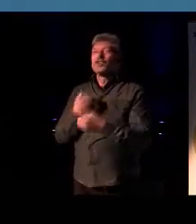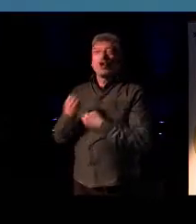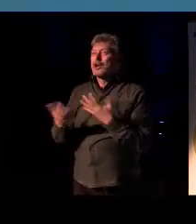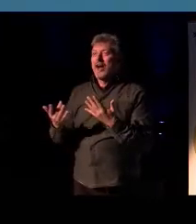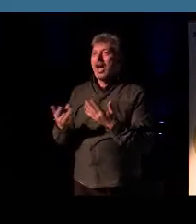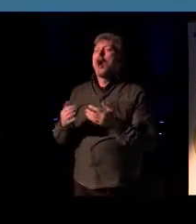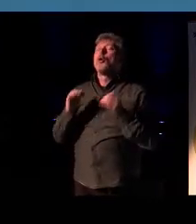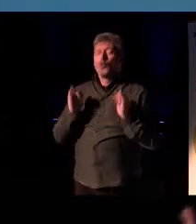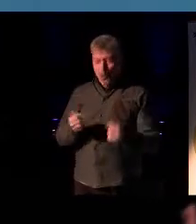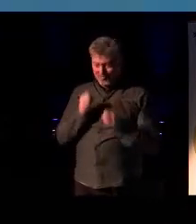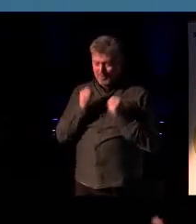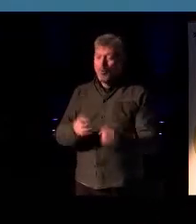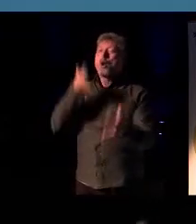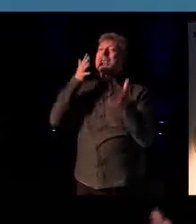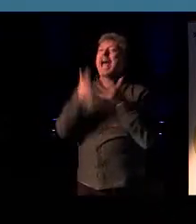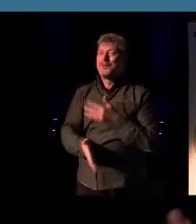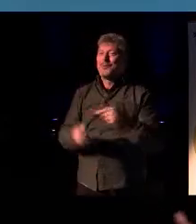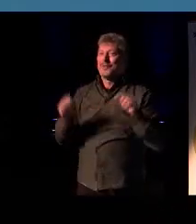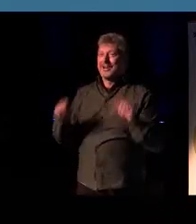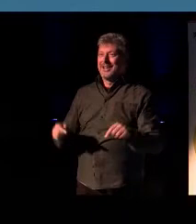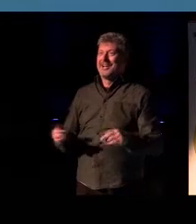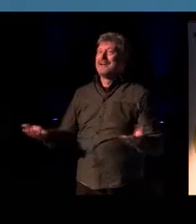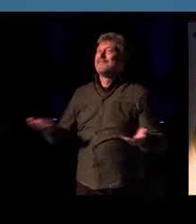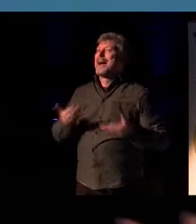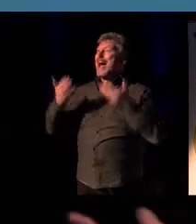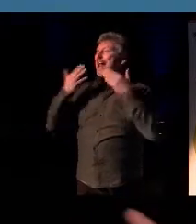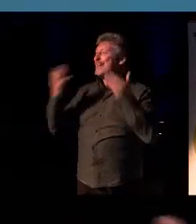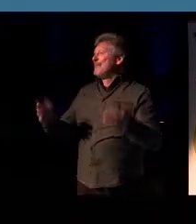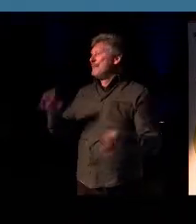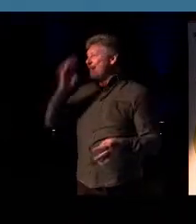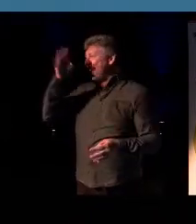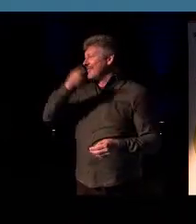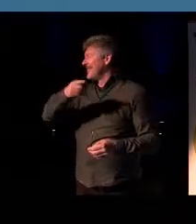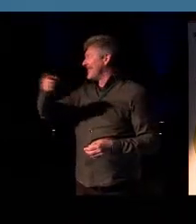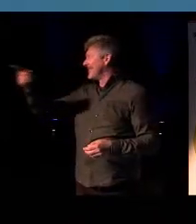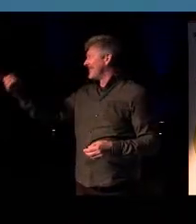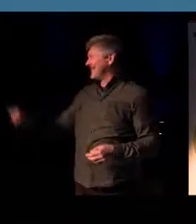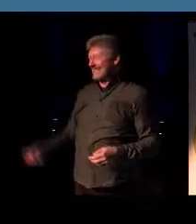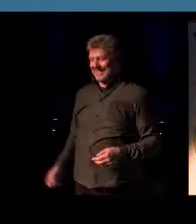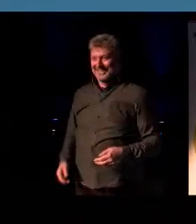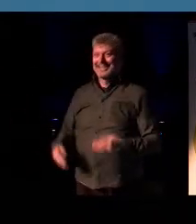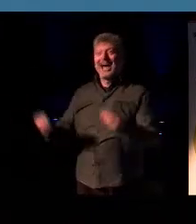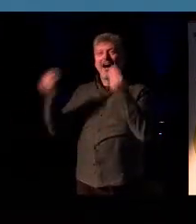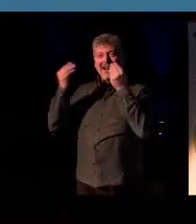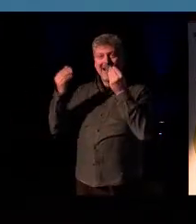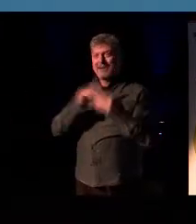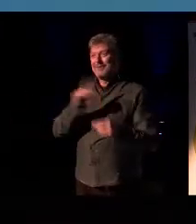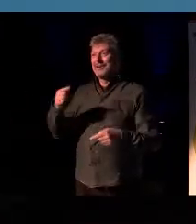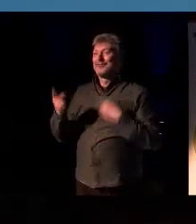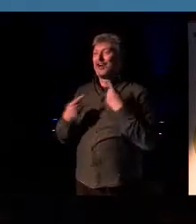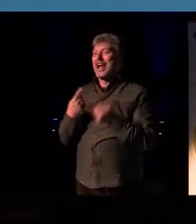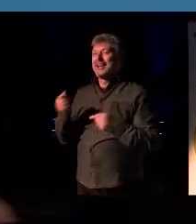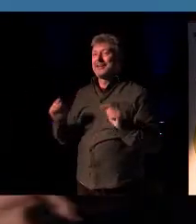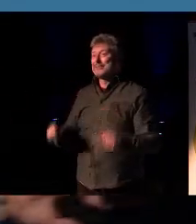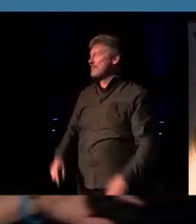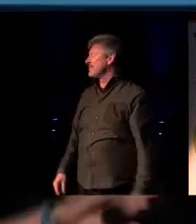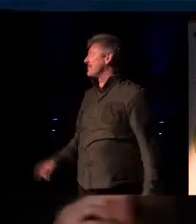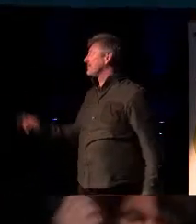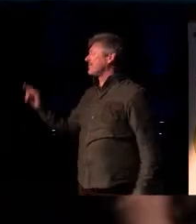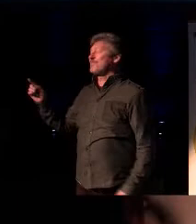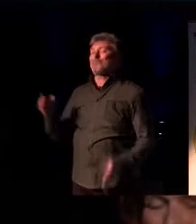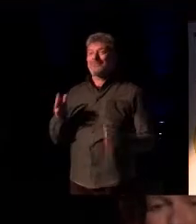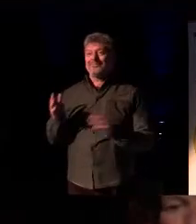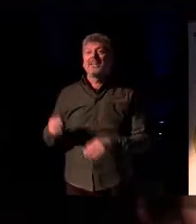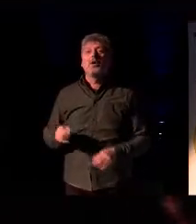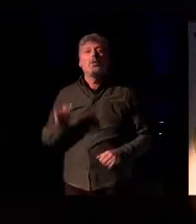det. Ja, veldig bra. Så nydelig forsamling. Helle, nå er det bare å fortelle. Ja, dette er et vakkert